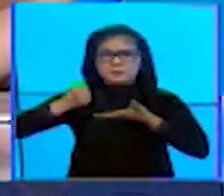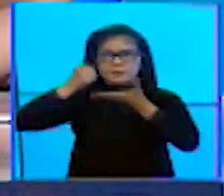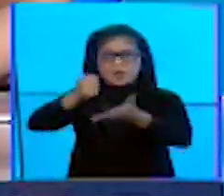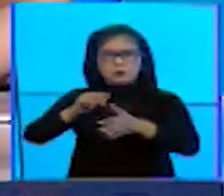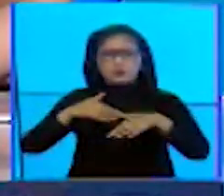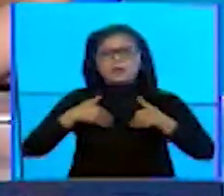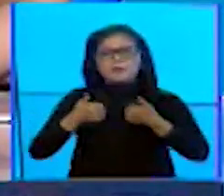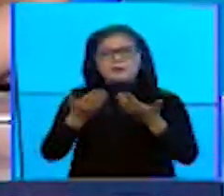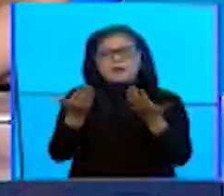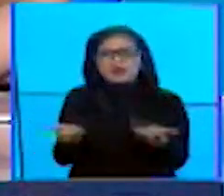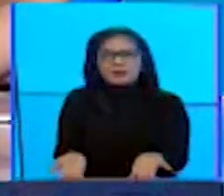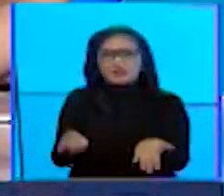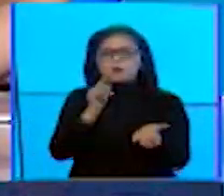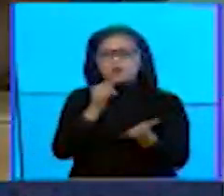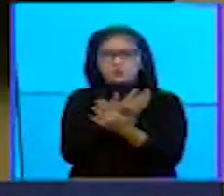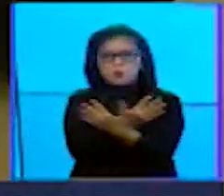meringankan beban warga.